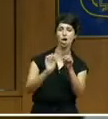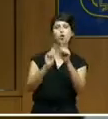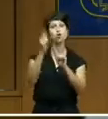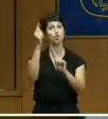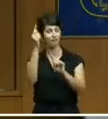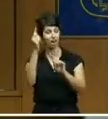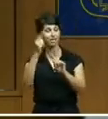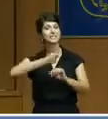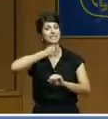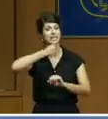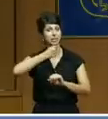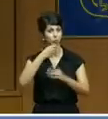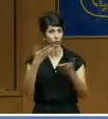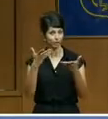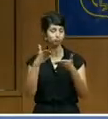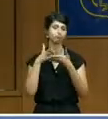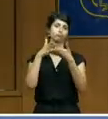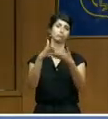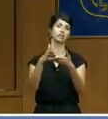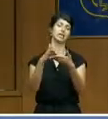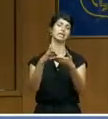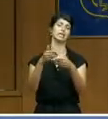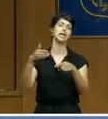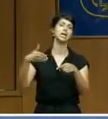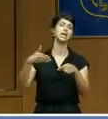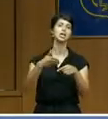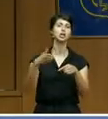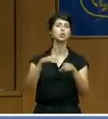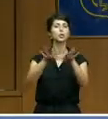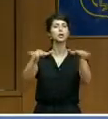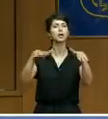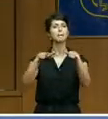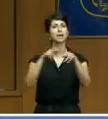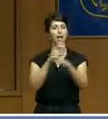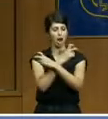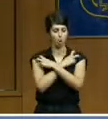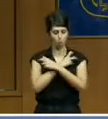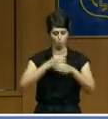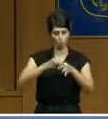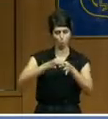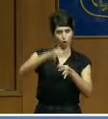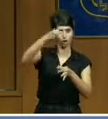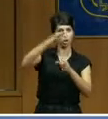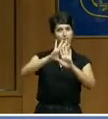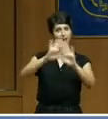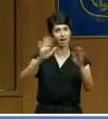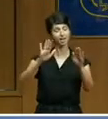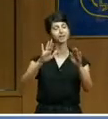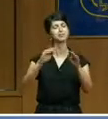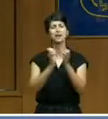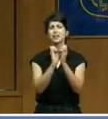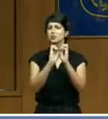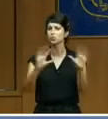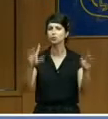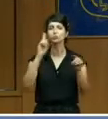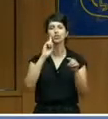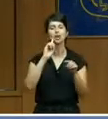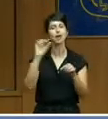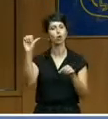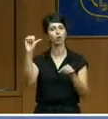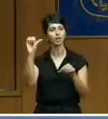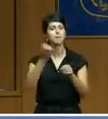ההזדקנות, בעזרת צור ימי חסר חוליות, מושבתי וקסום, בשם בוטריל